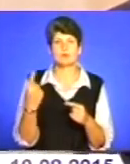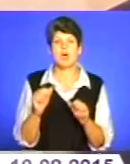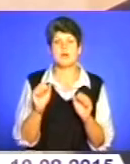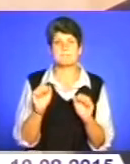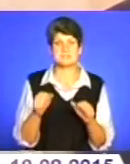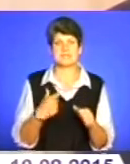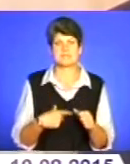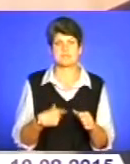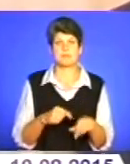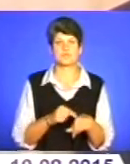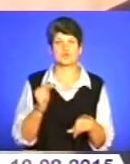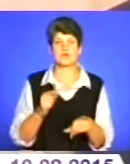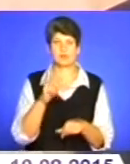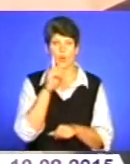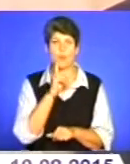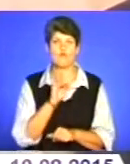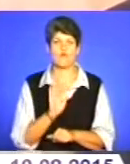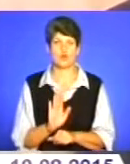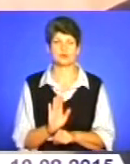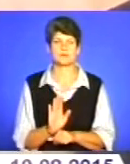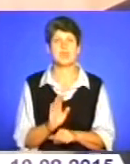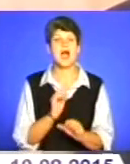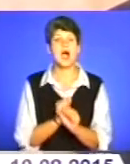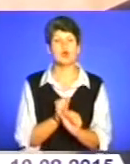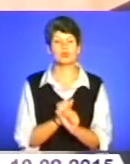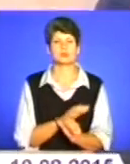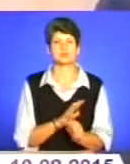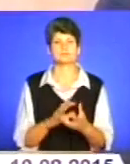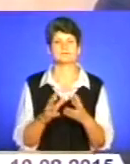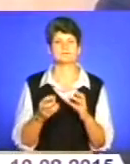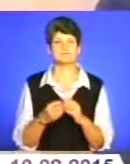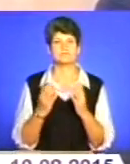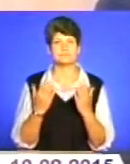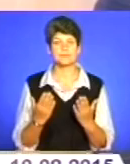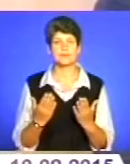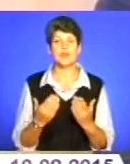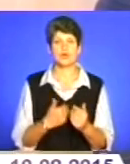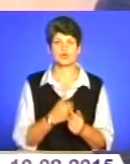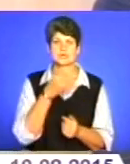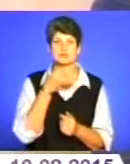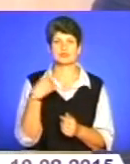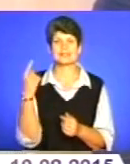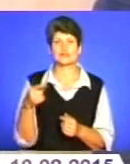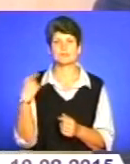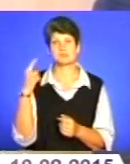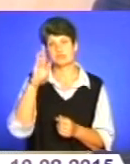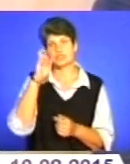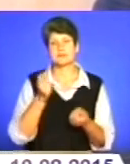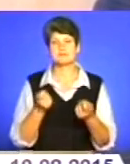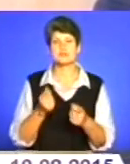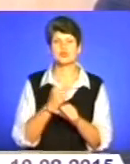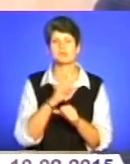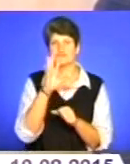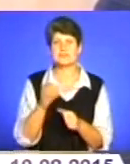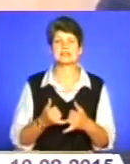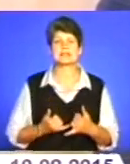почувати комфортно, а робота була результативною. Хочу запевнити, що Тернопільська обласна державна адміністрація зробить все для того,